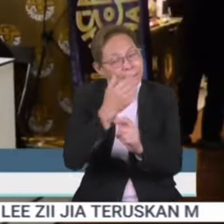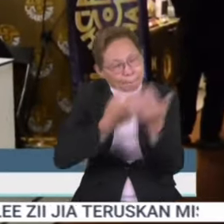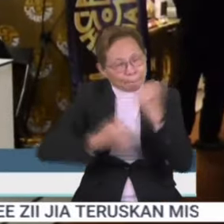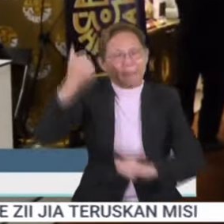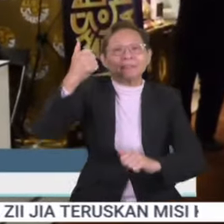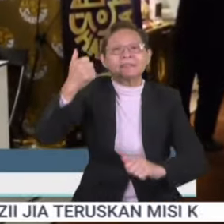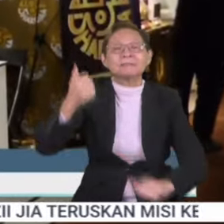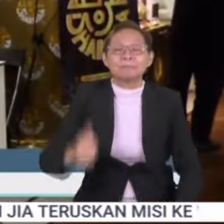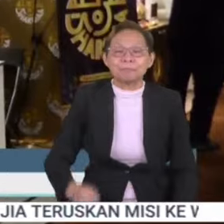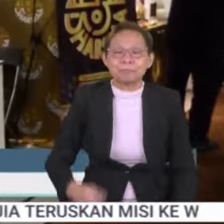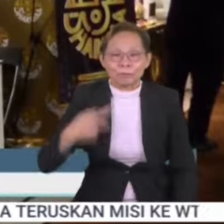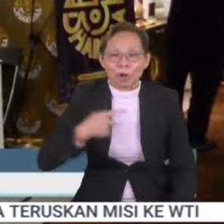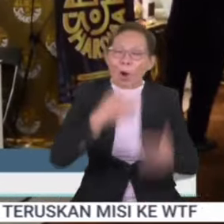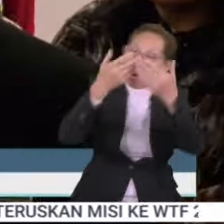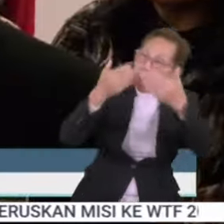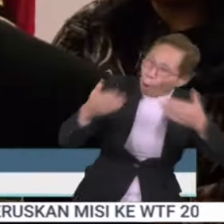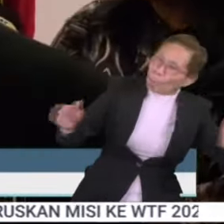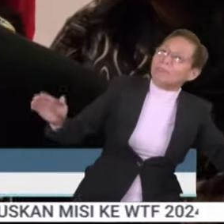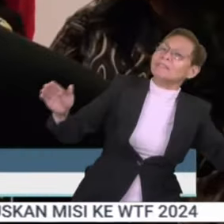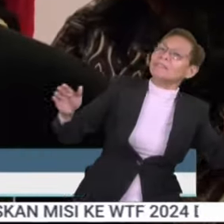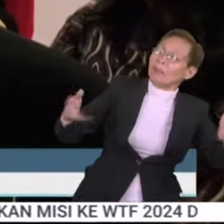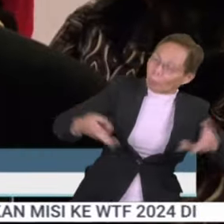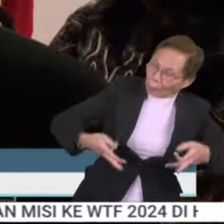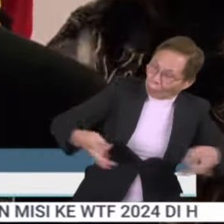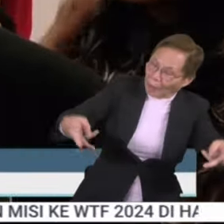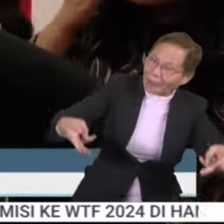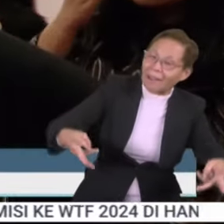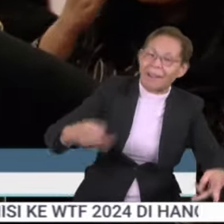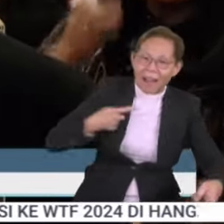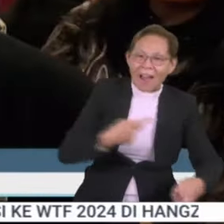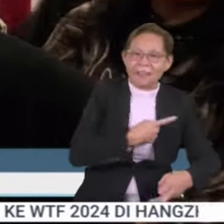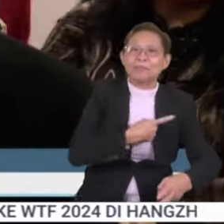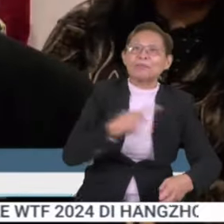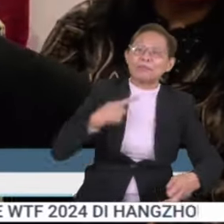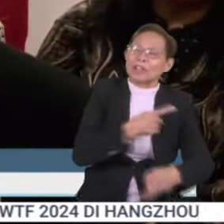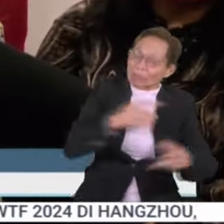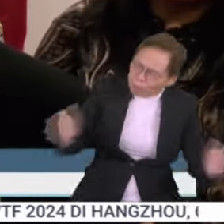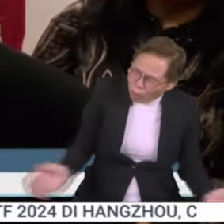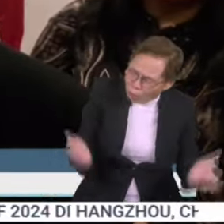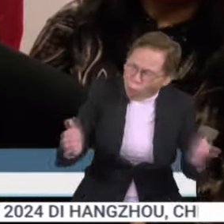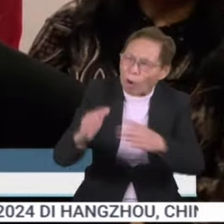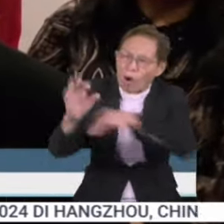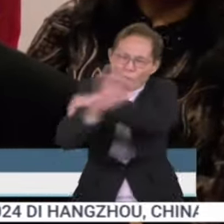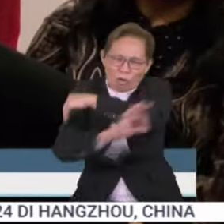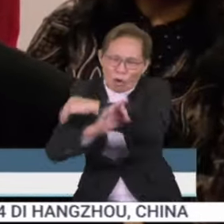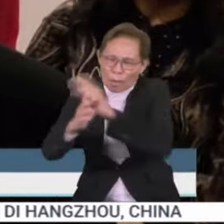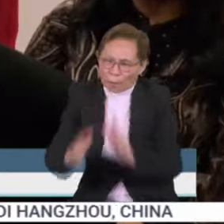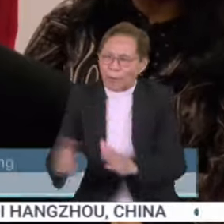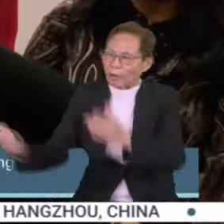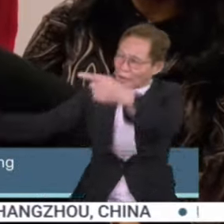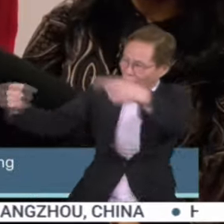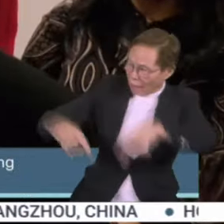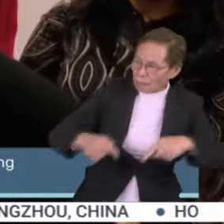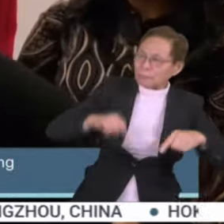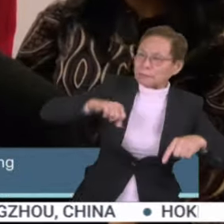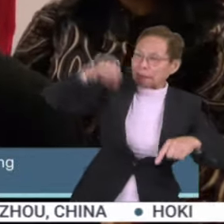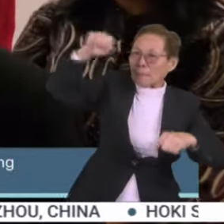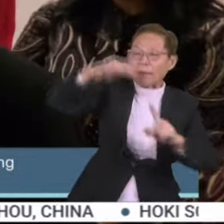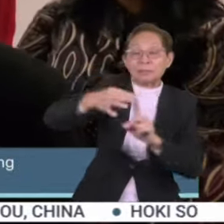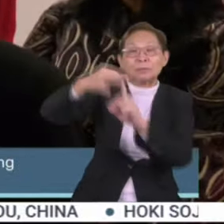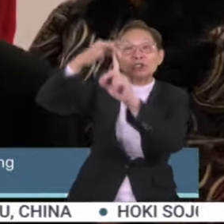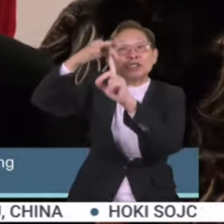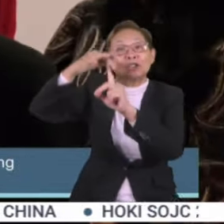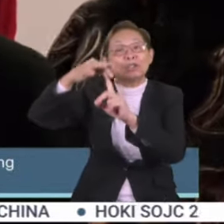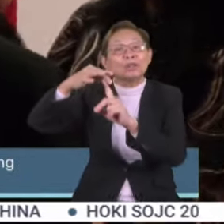grow and we open up the ways and We also encourage foreigners to come to our country Sabah particularly